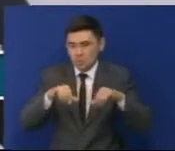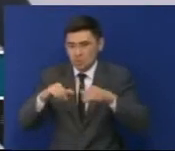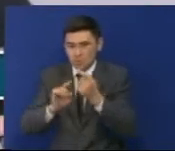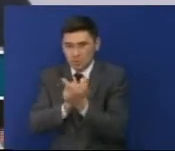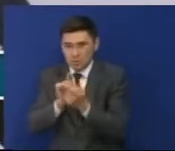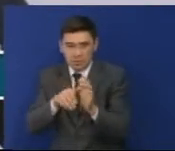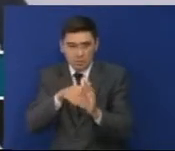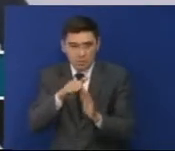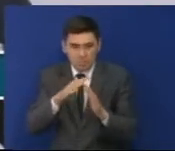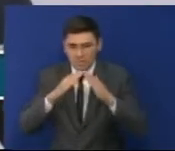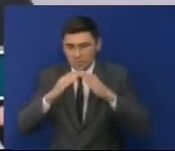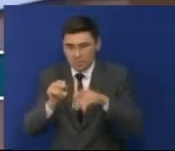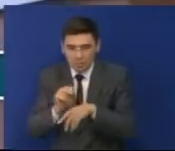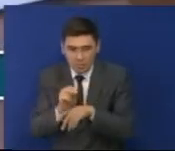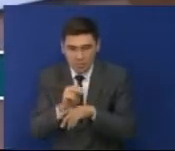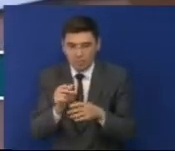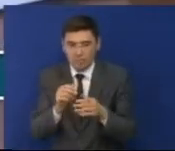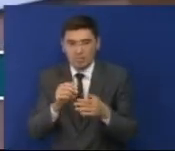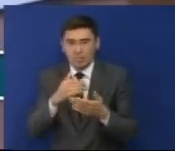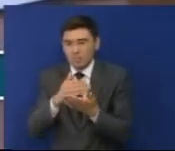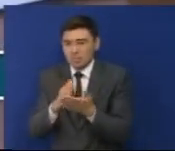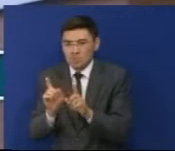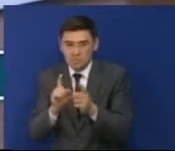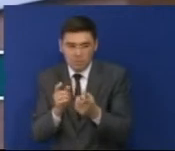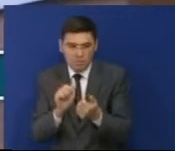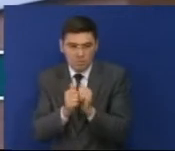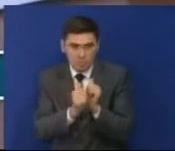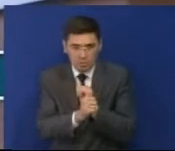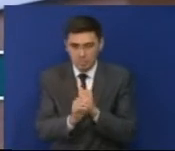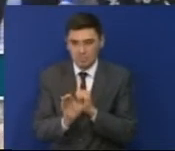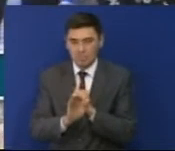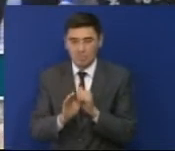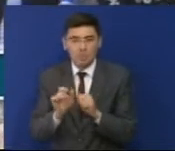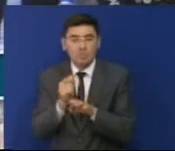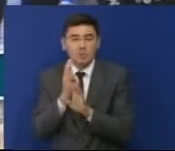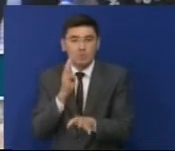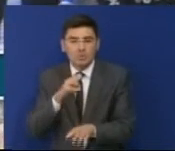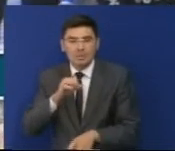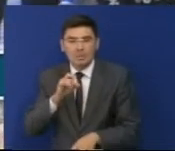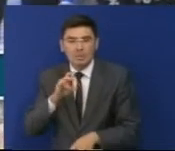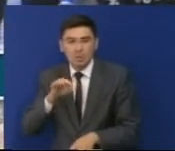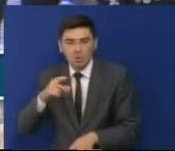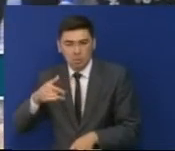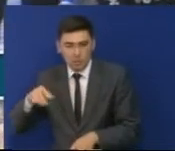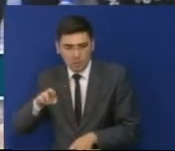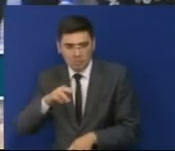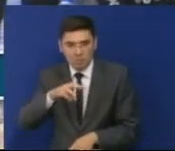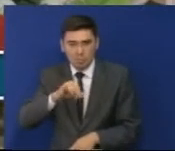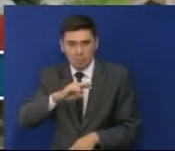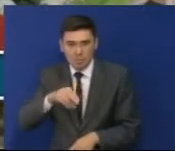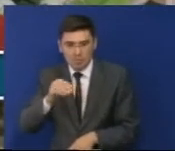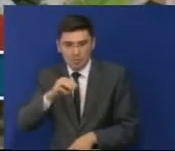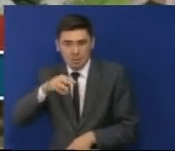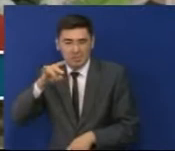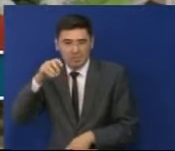ғимаратты жөндеу мен жабдықтарды ауыстыру ғана емес. Бұл ең алдымен өндірістік және технологиялық менеджмент, кәсіпкерлік